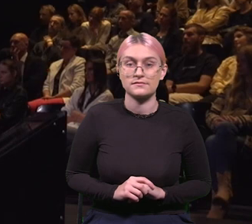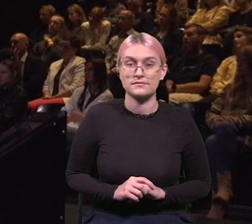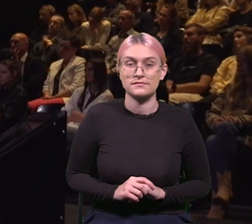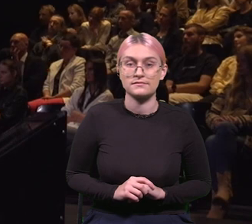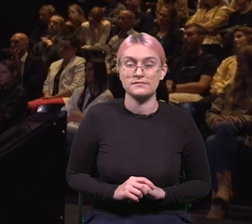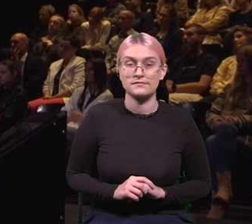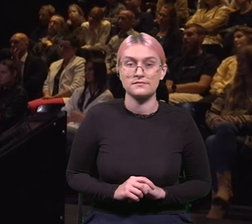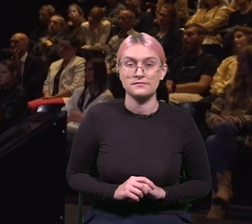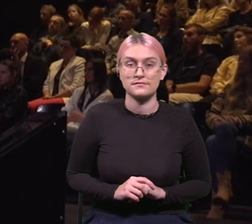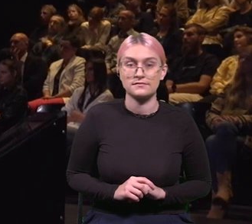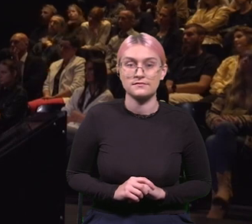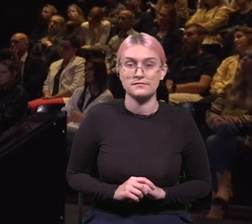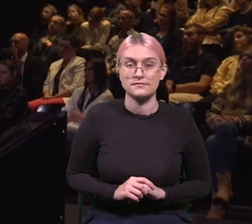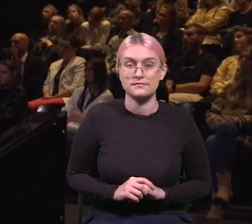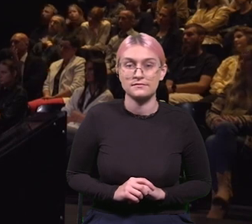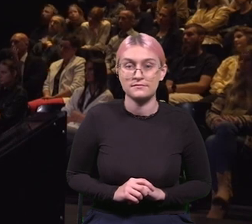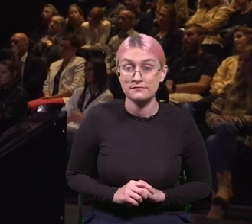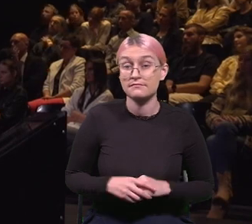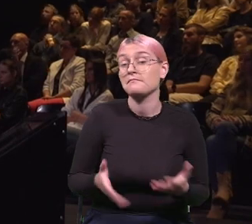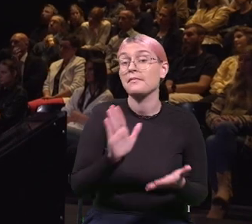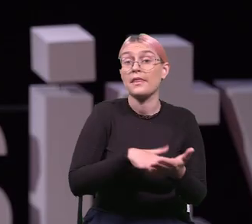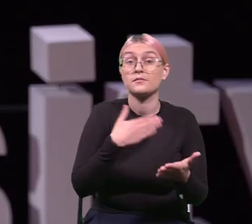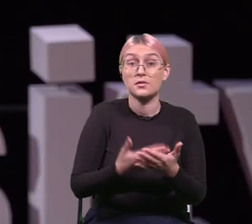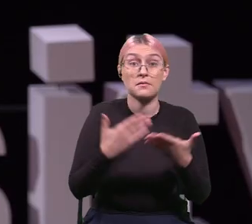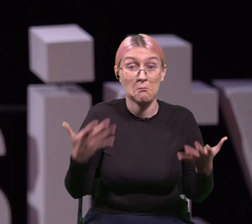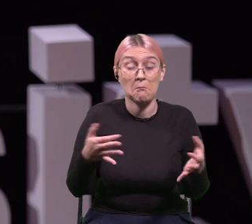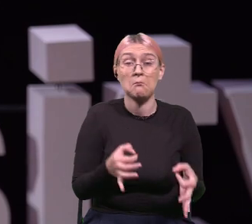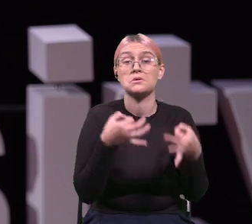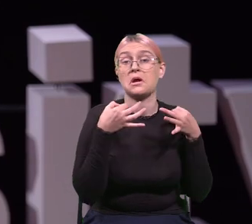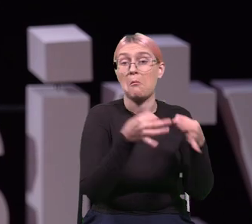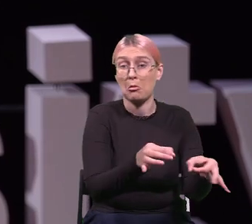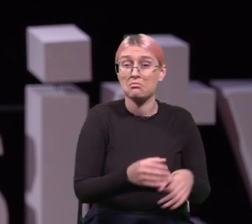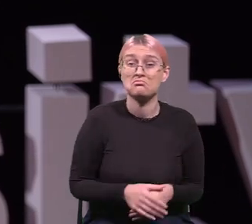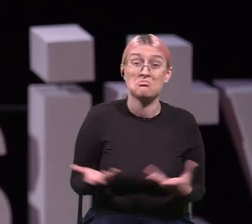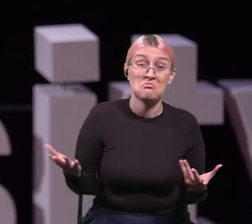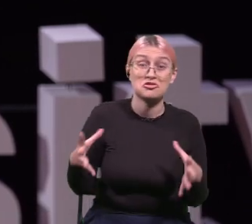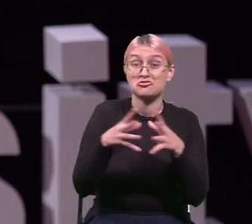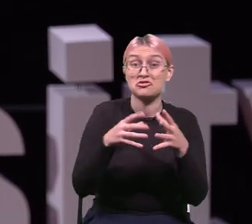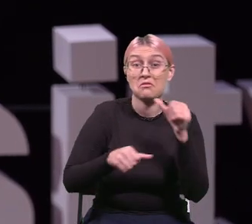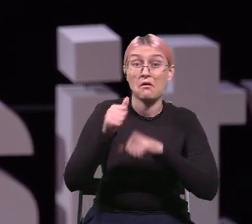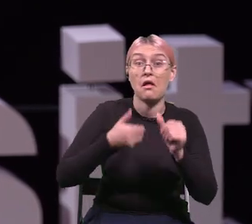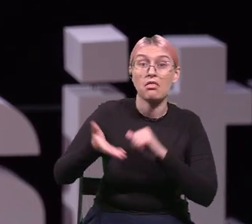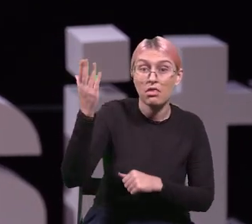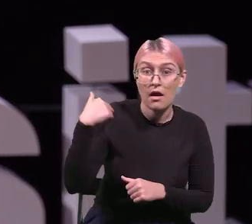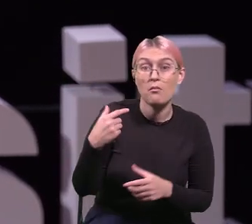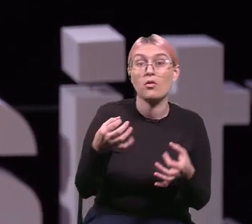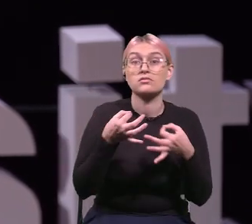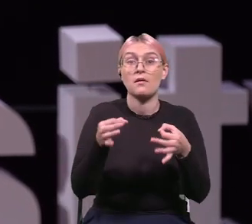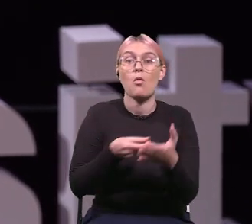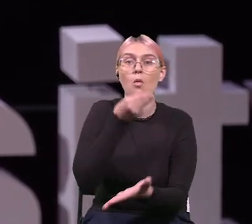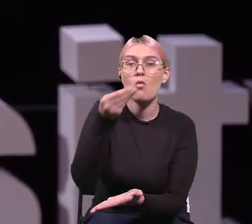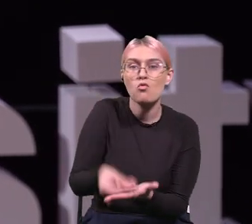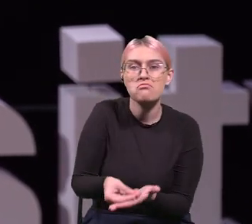i posiadanie samochodu było symbolem wolności. Dziś dla młodych ludzi to jest zupełnie nieoczywiste. Wynajmują samochód na